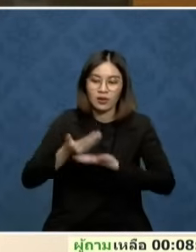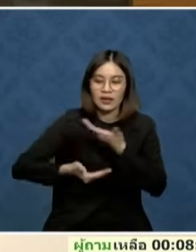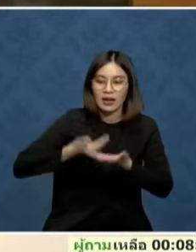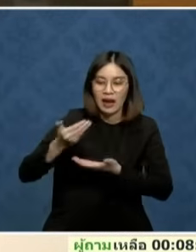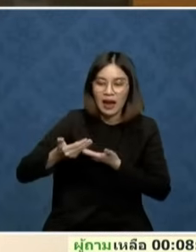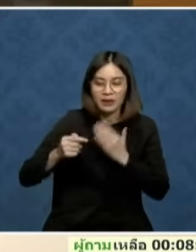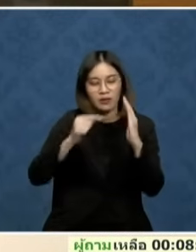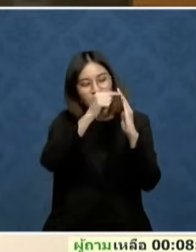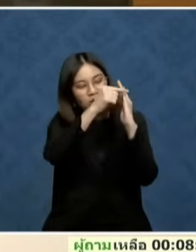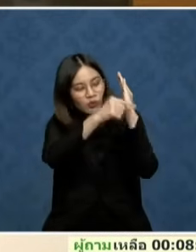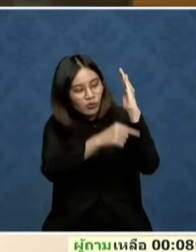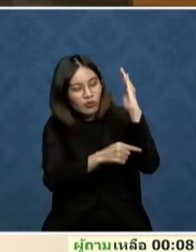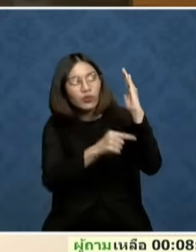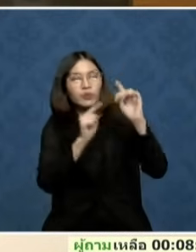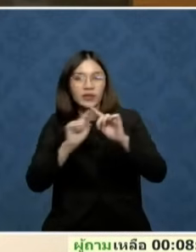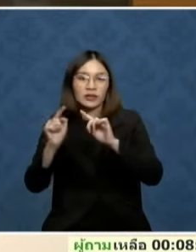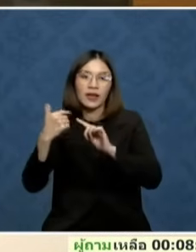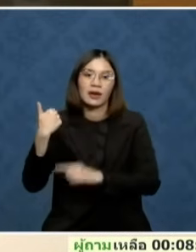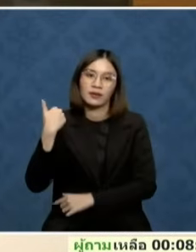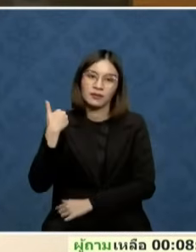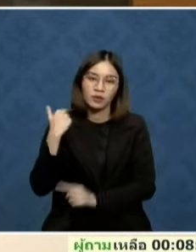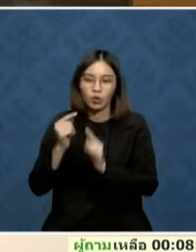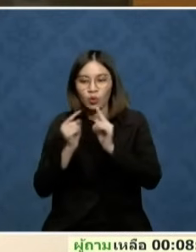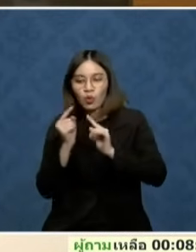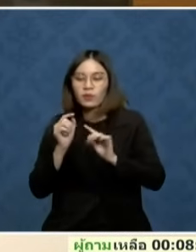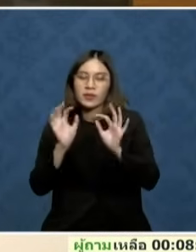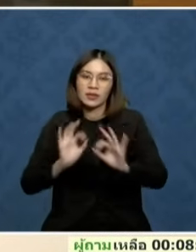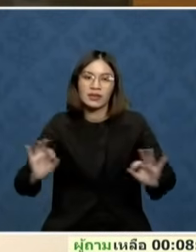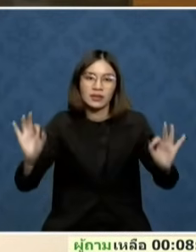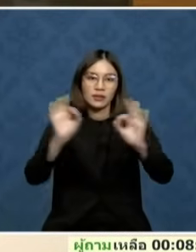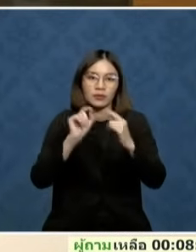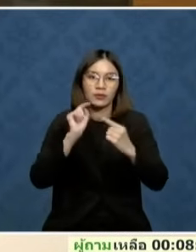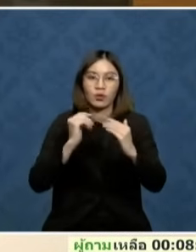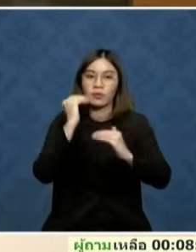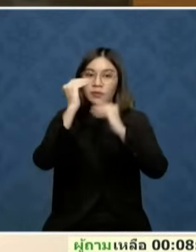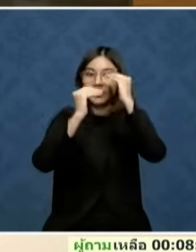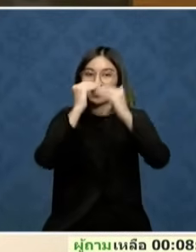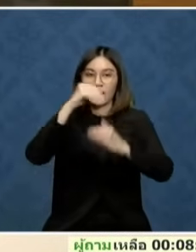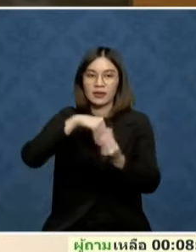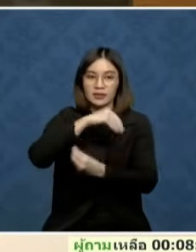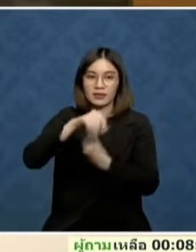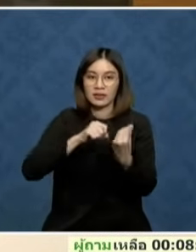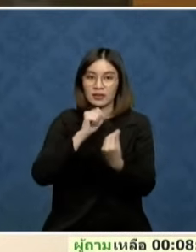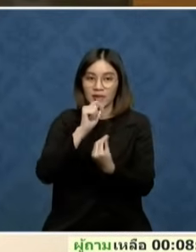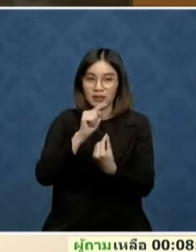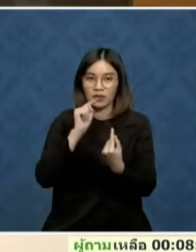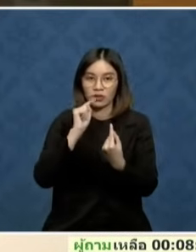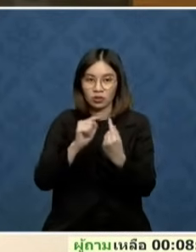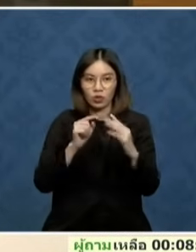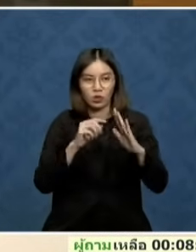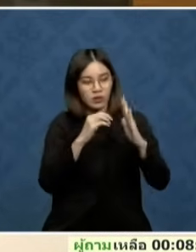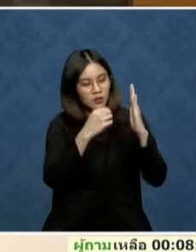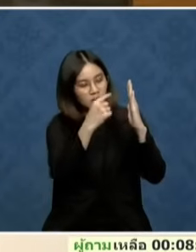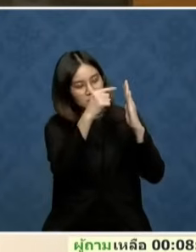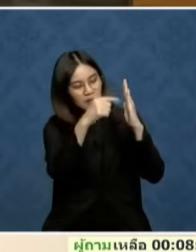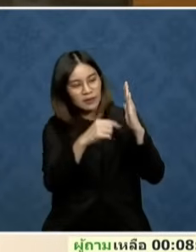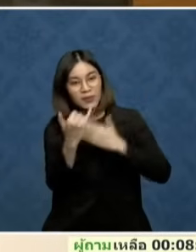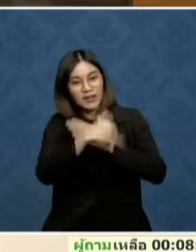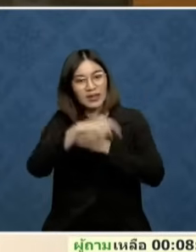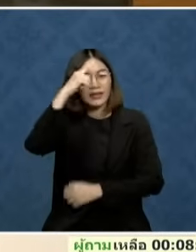ดต่อชายแดนระหว่างกันและมีส่วนสำคัญต่อการพัฒนาทางเศรษฐกิจในพื้นที่ชายแดนของทั้งสองประเ